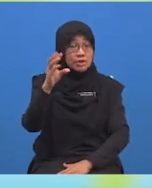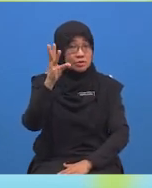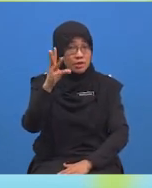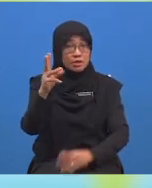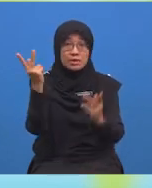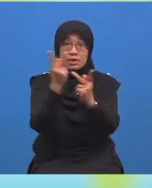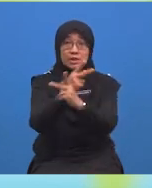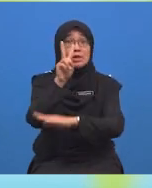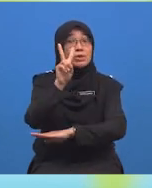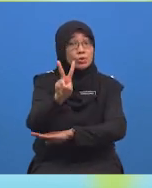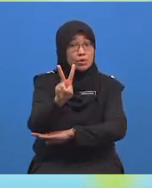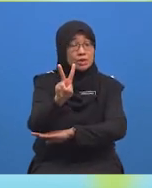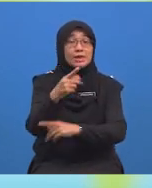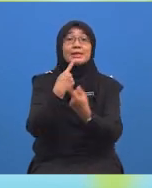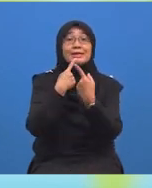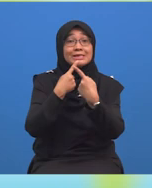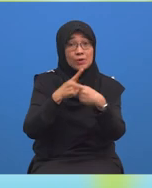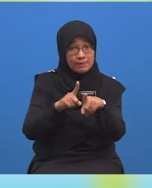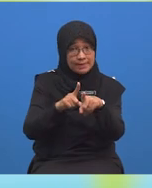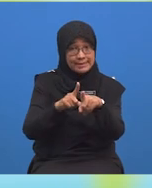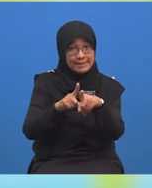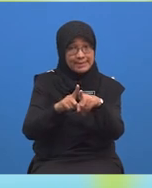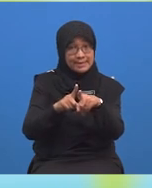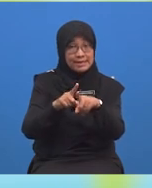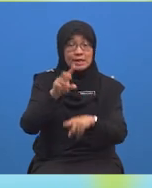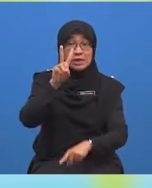12,816 darab 2 dan jawapannya adalah